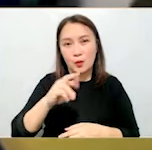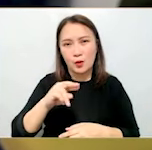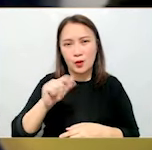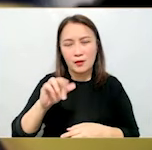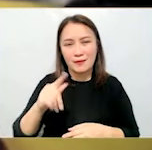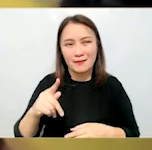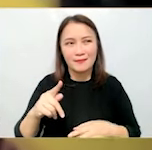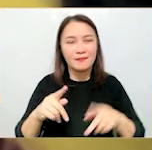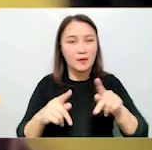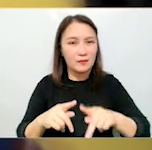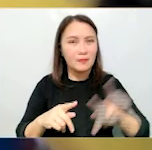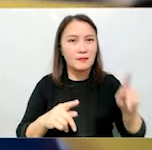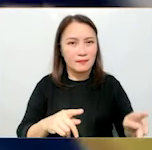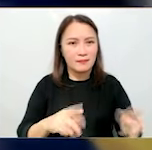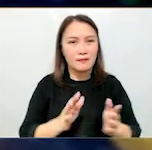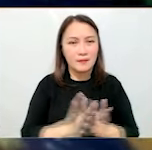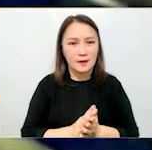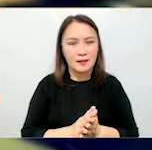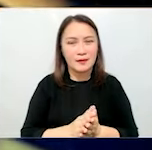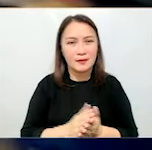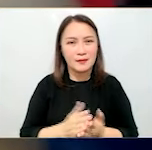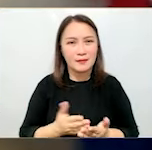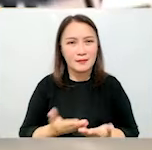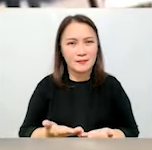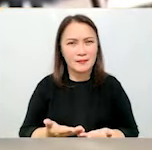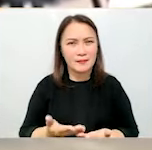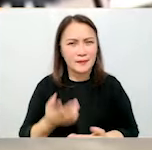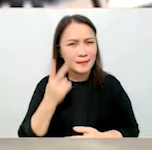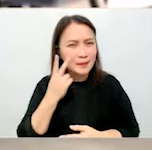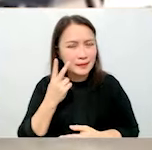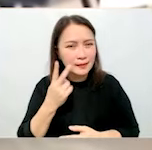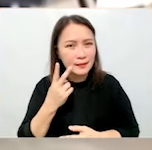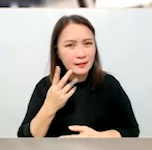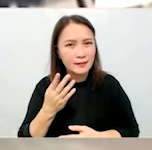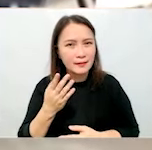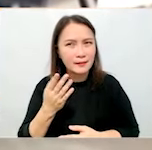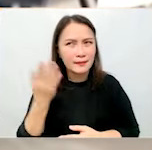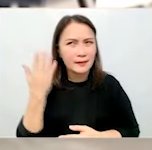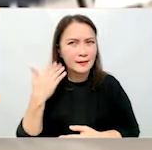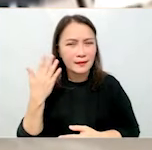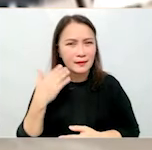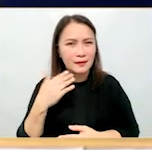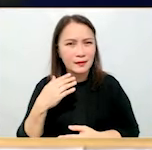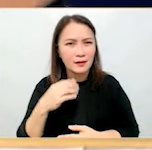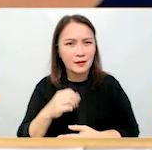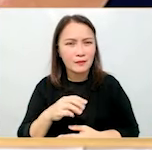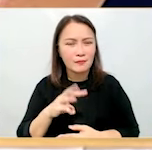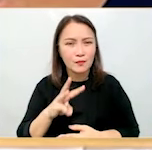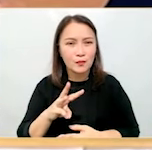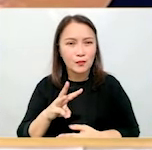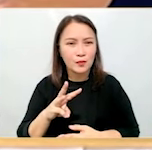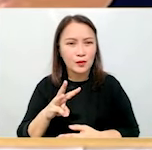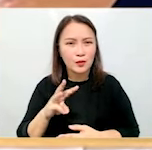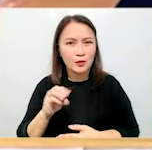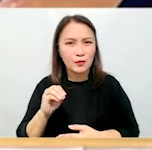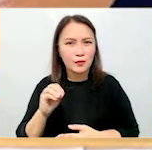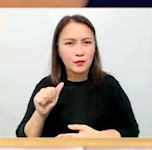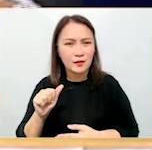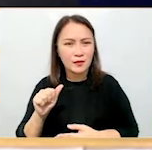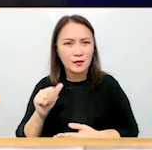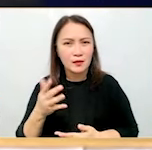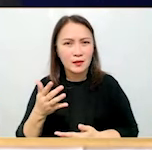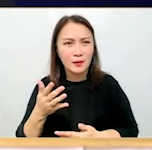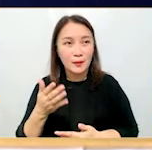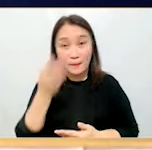ng mga operatiba. Kung mapapansin natin itong mga last few warrant of arrest na nangyari, puro sa Bulacan courts eh. No?